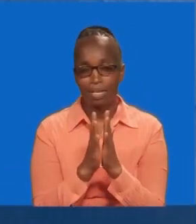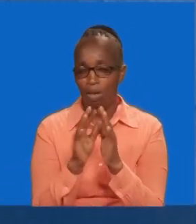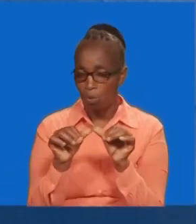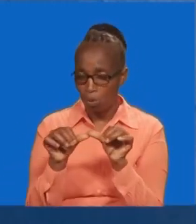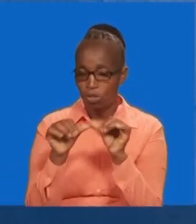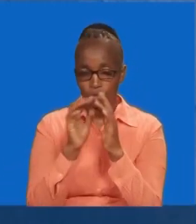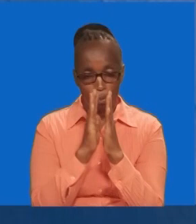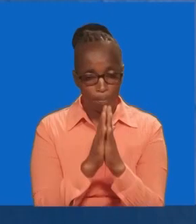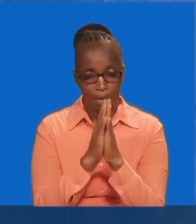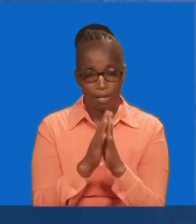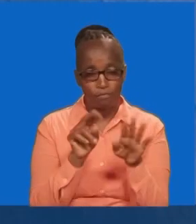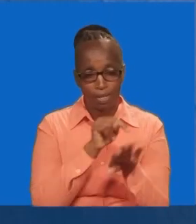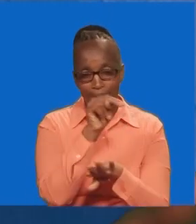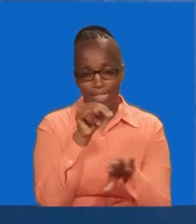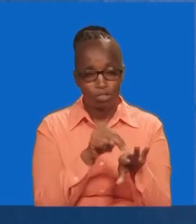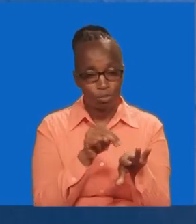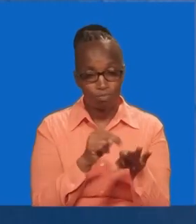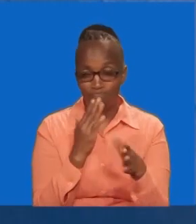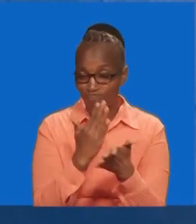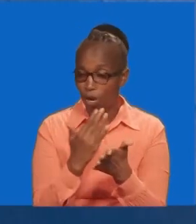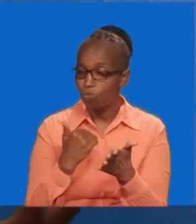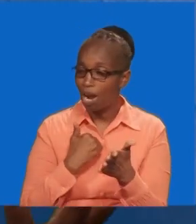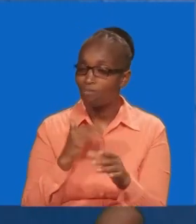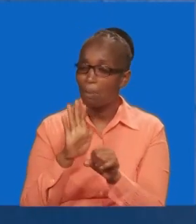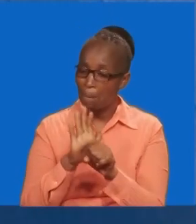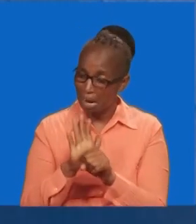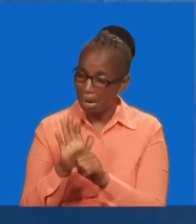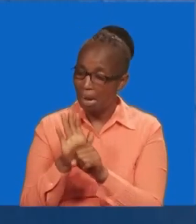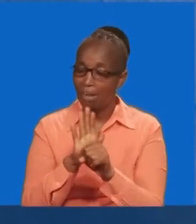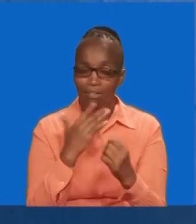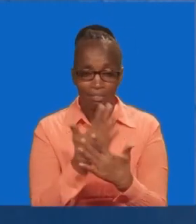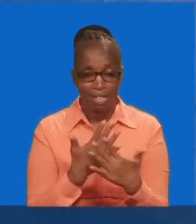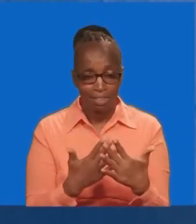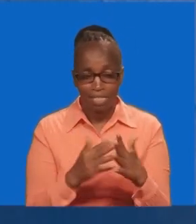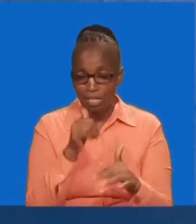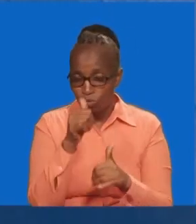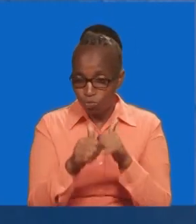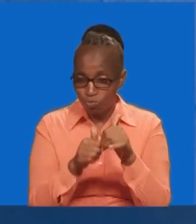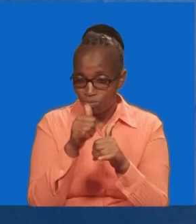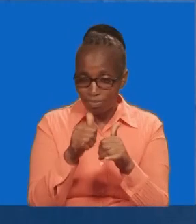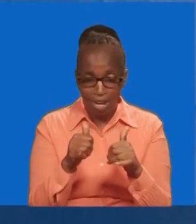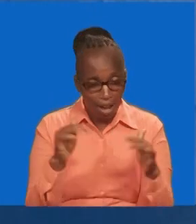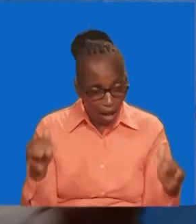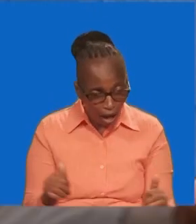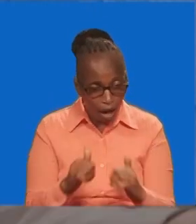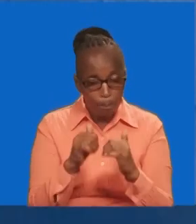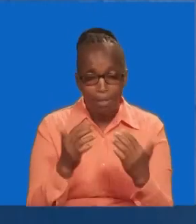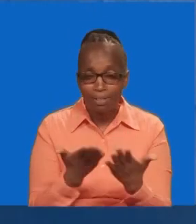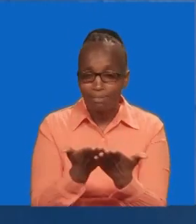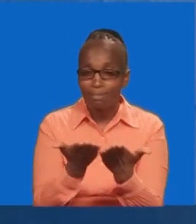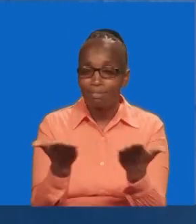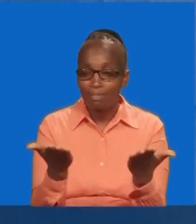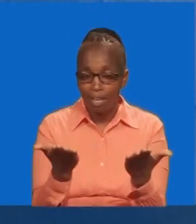isaambia taifa, ninaangalia mambo mengi ambayo yanafanyika katika nchi, katika our